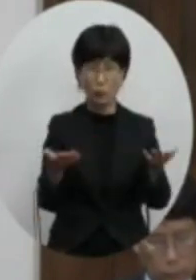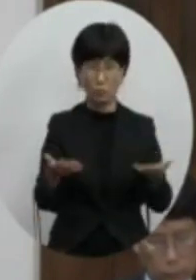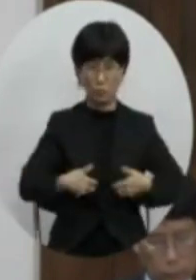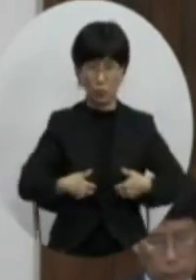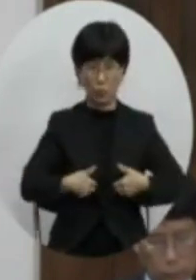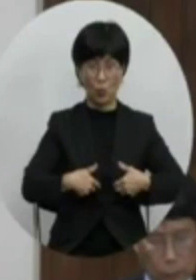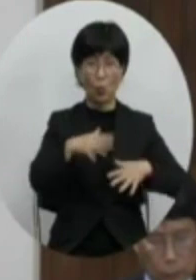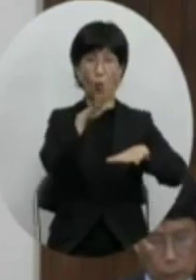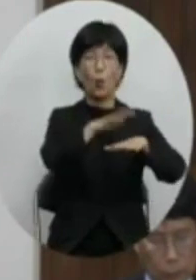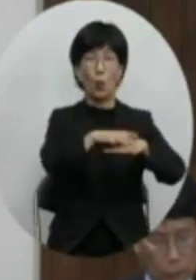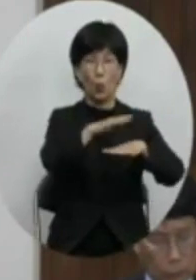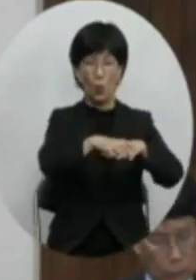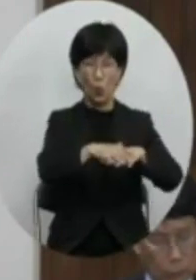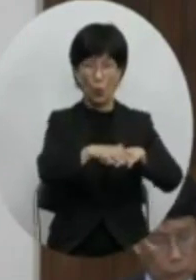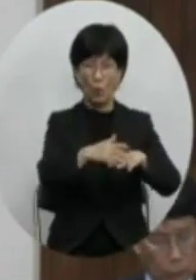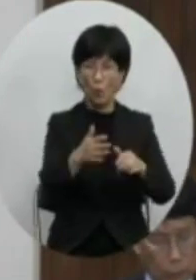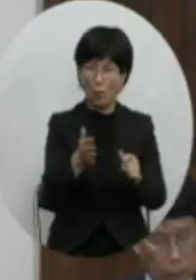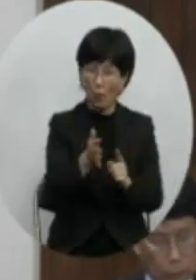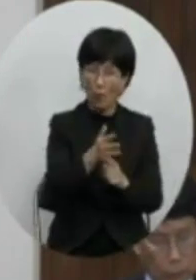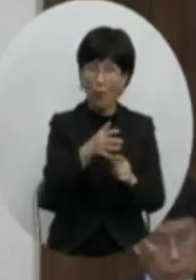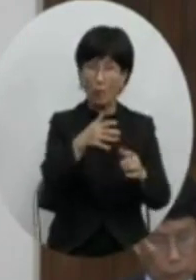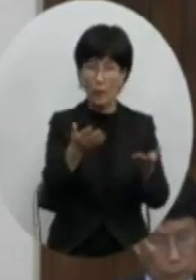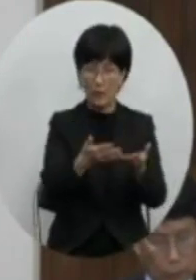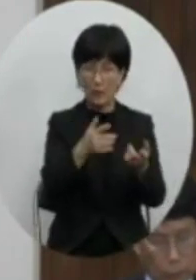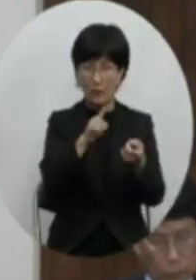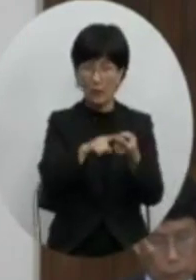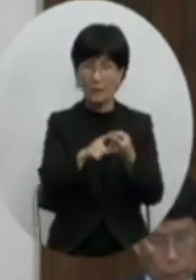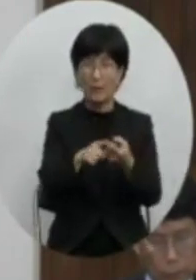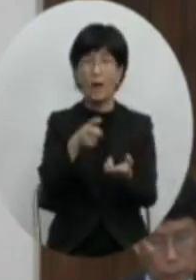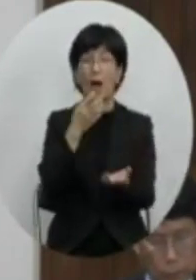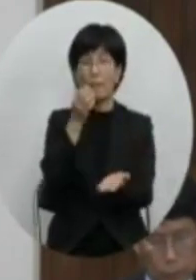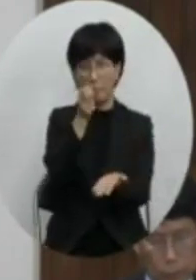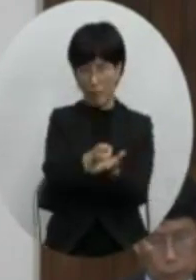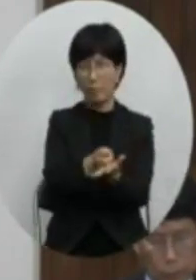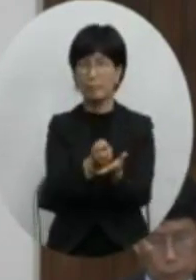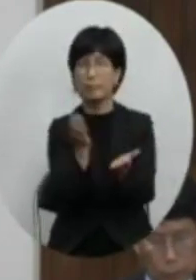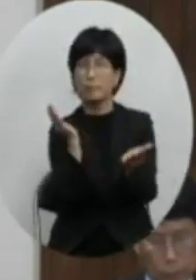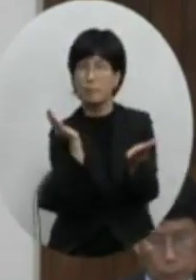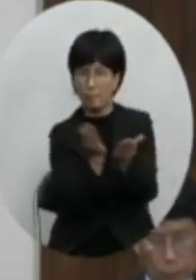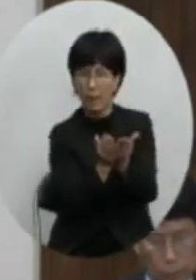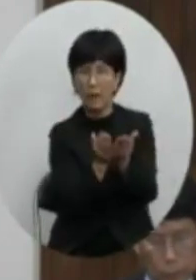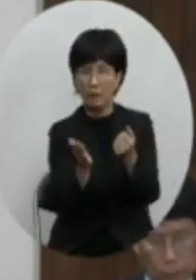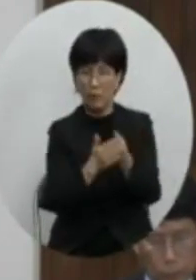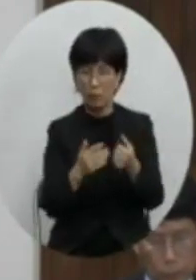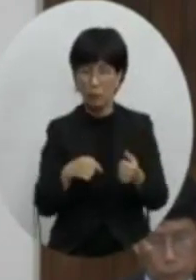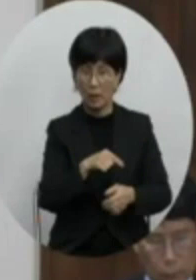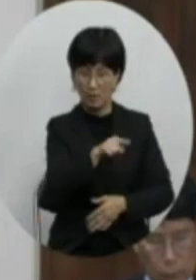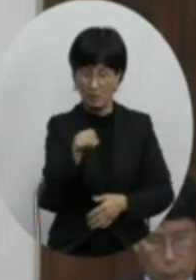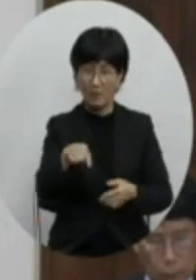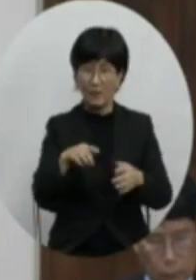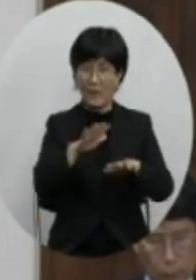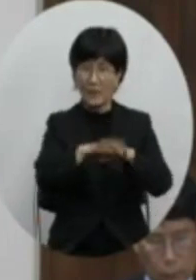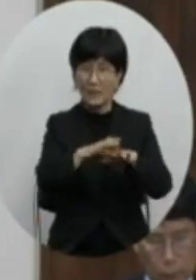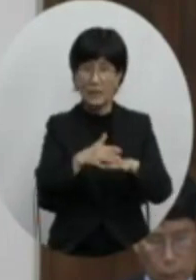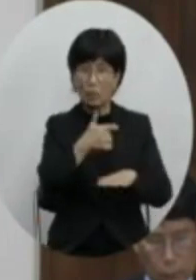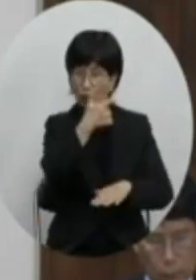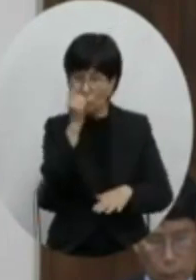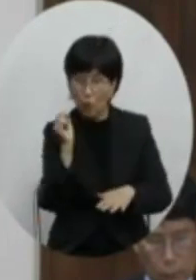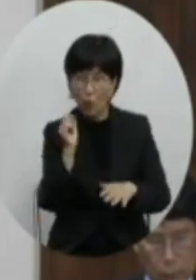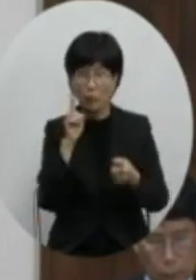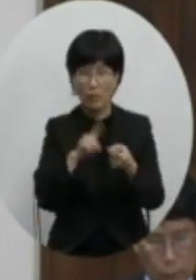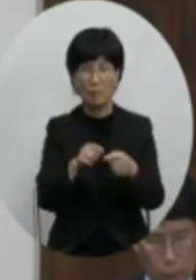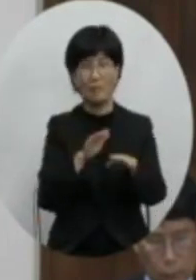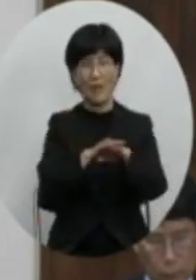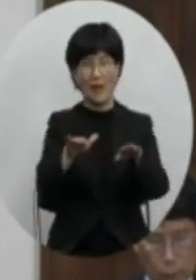농업 분야의 외국인 고용을 합법화한 제도로 농번기의 고질적인 일손 부족 현상을 해결을